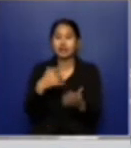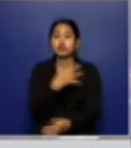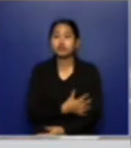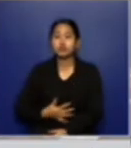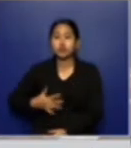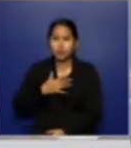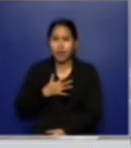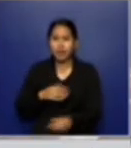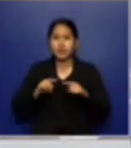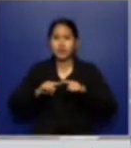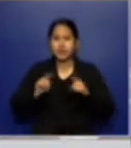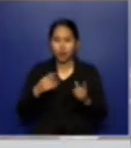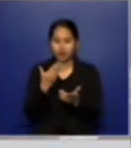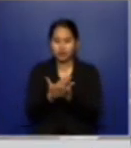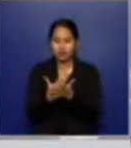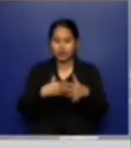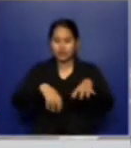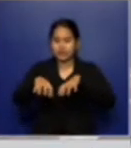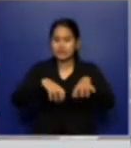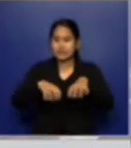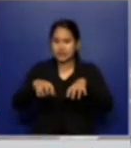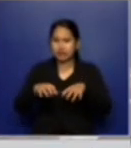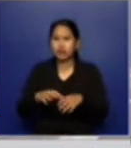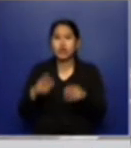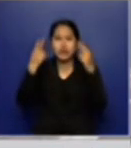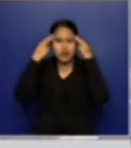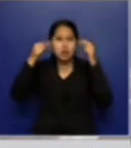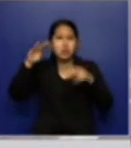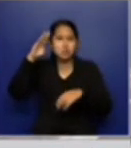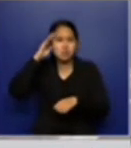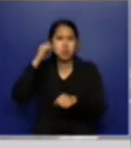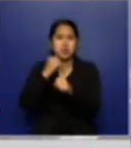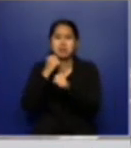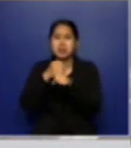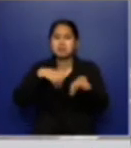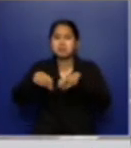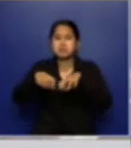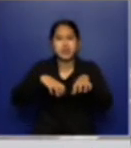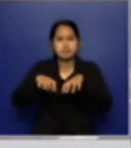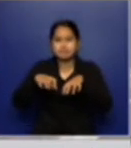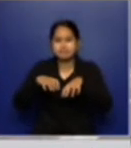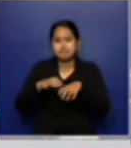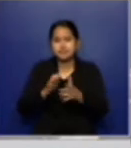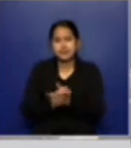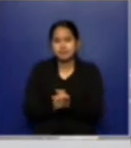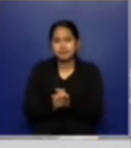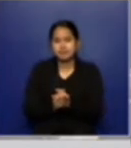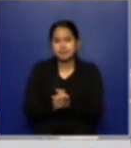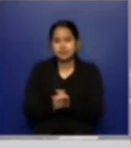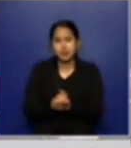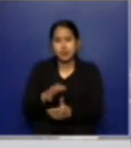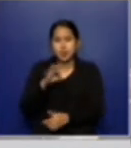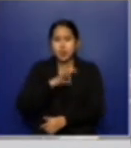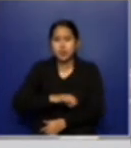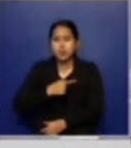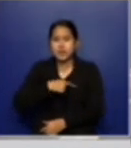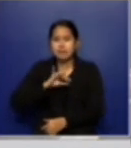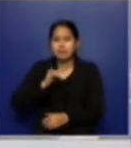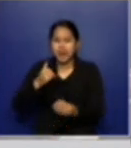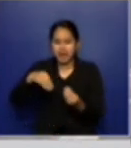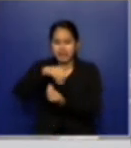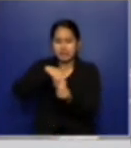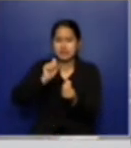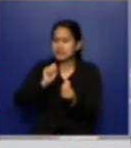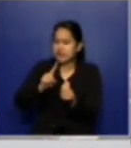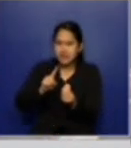ทำจัดสรรงบประมาณของพลเอกประยุทธ์จันทร์โอชานั้นไม่ได้สร้างความมั่นคงทางเศรษฐกิจไ